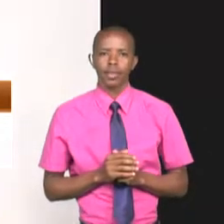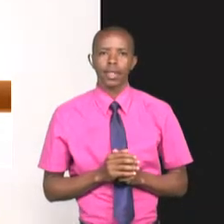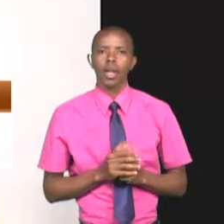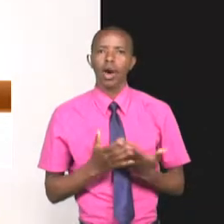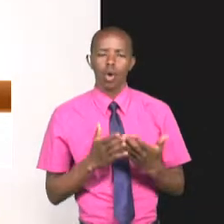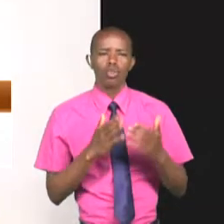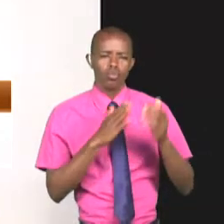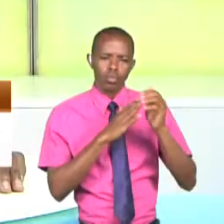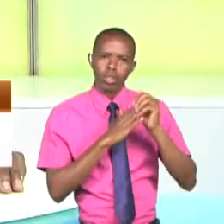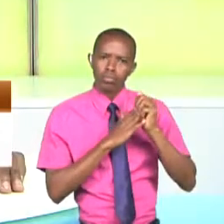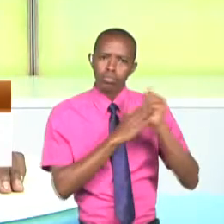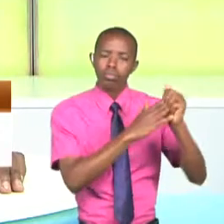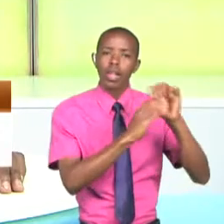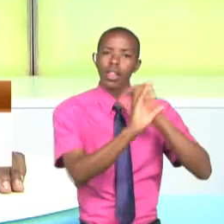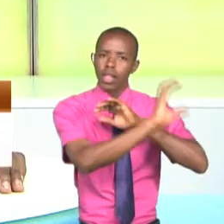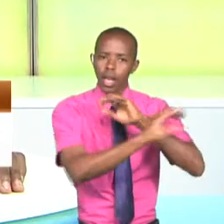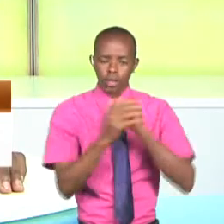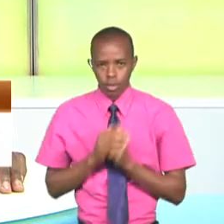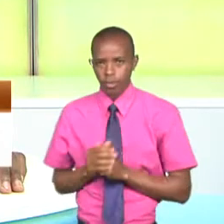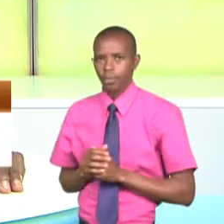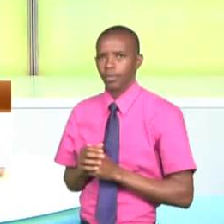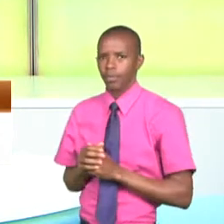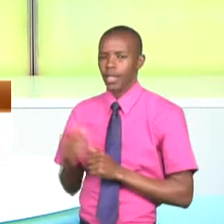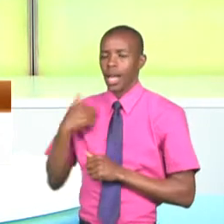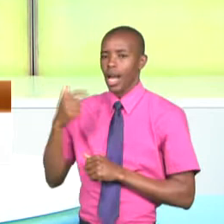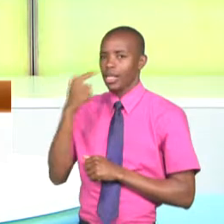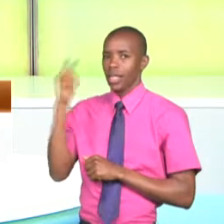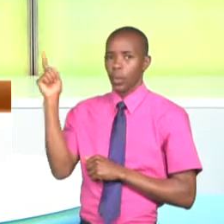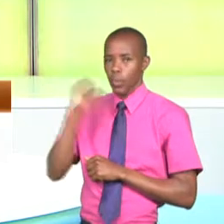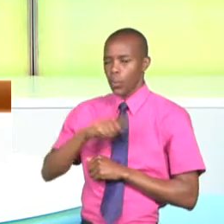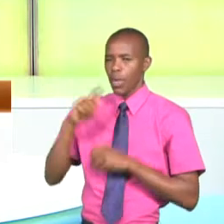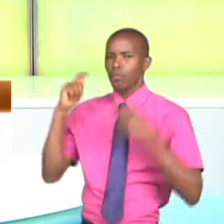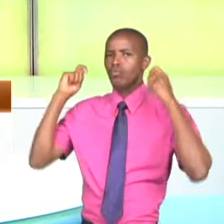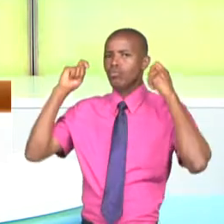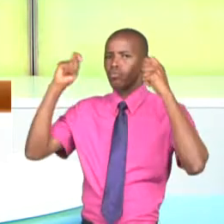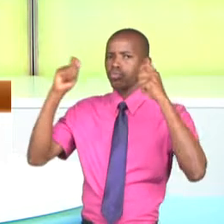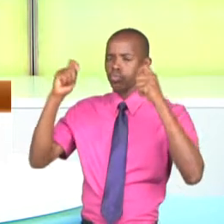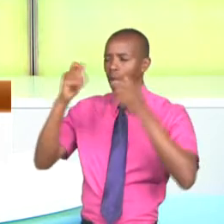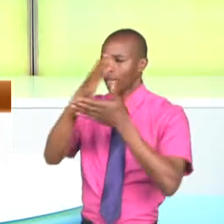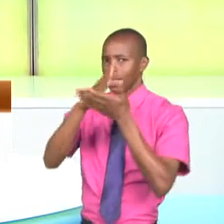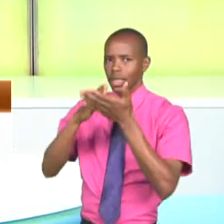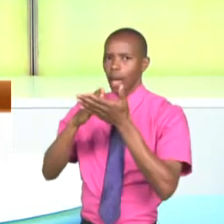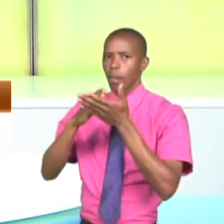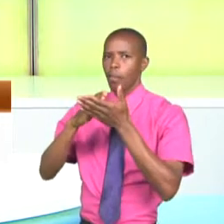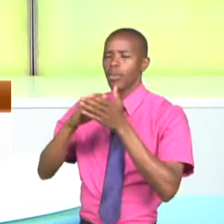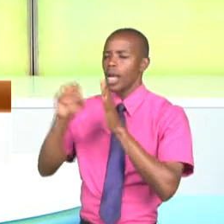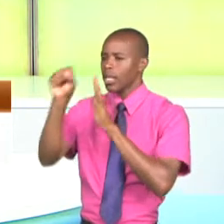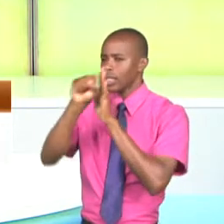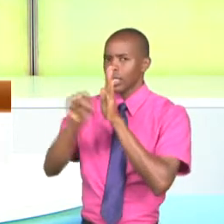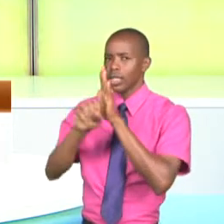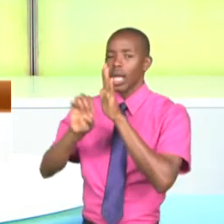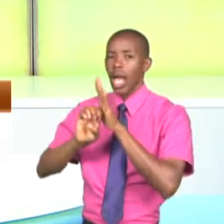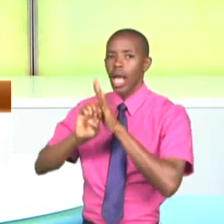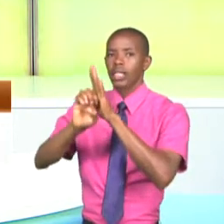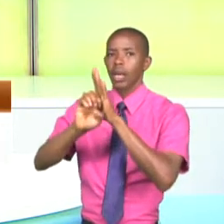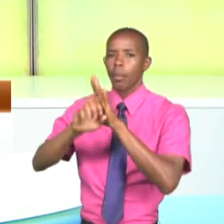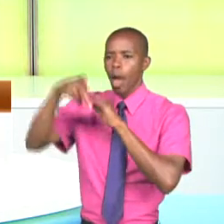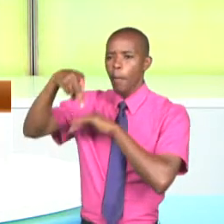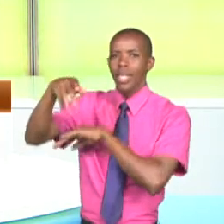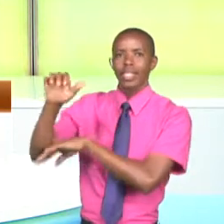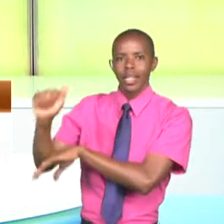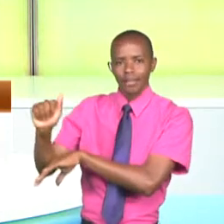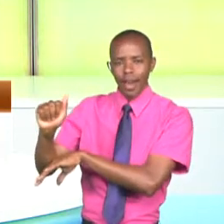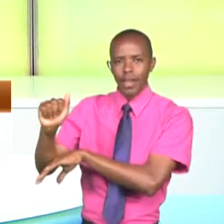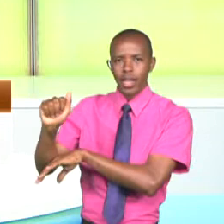kuiendeleza nchi hii. Haya, na tumeshuhudia tu maandamano katika baadhi ya miji kama vile